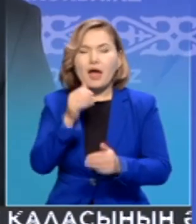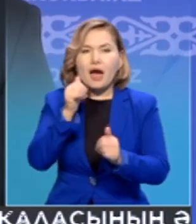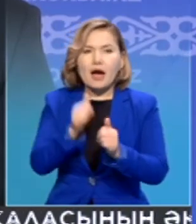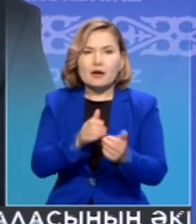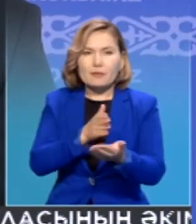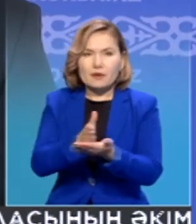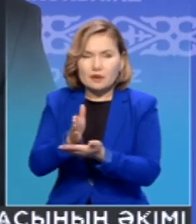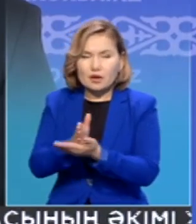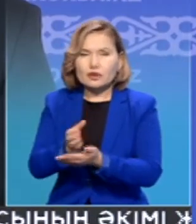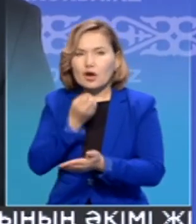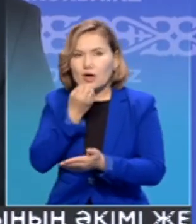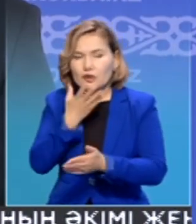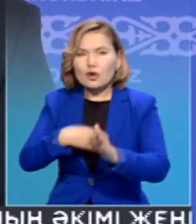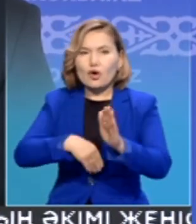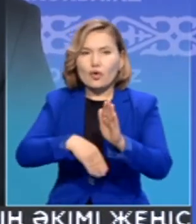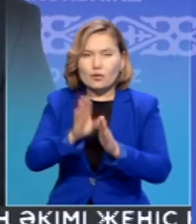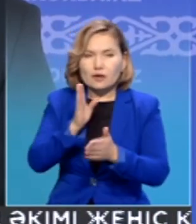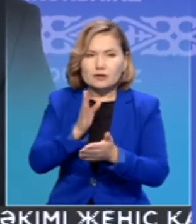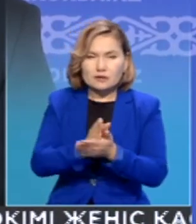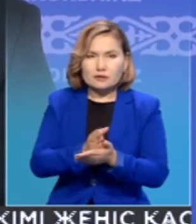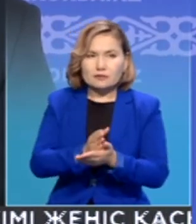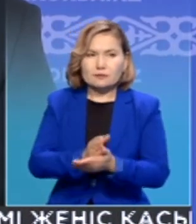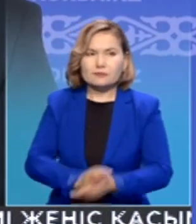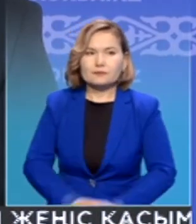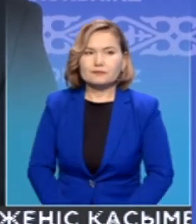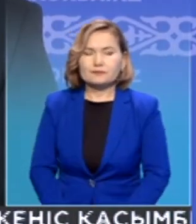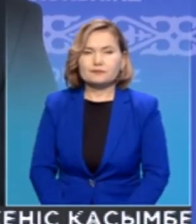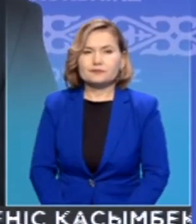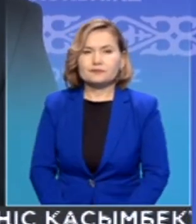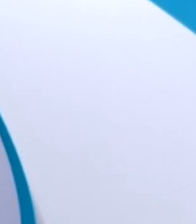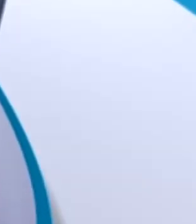бойынша өсім бар, оң динамика.